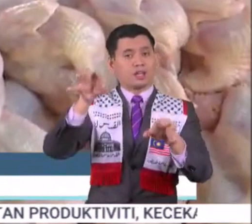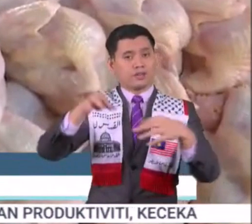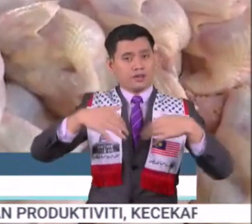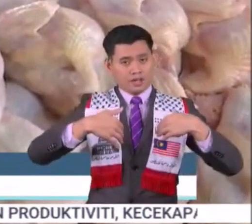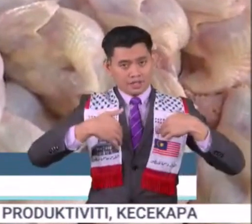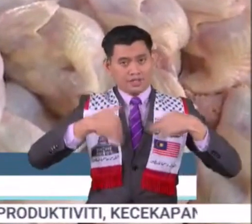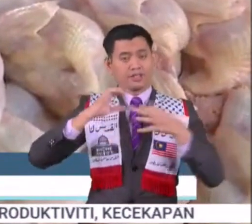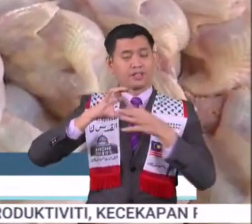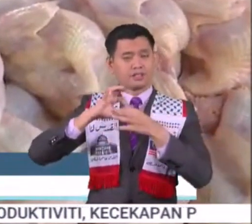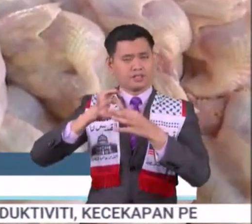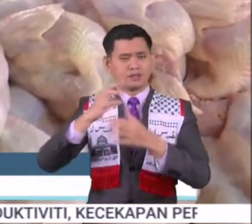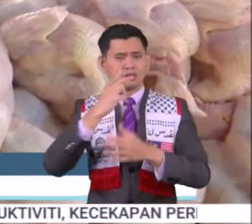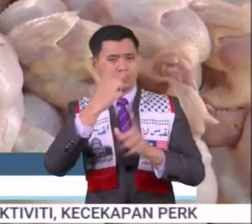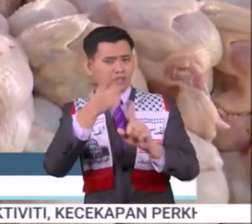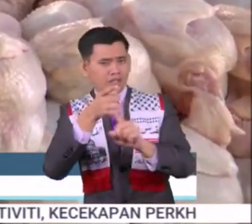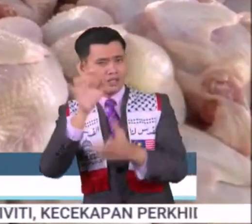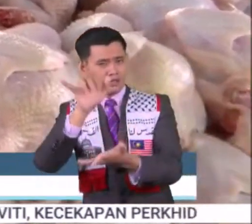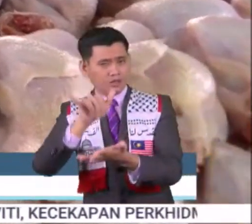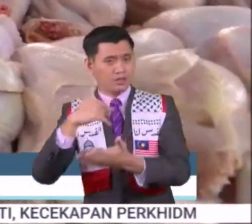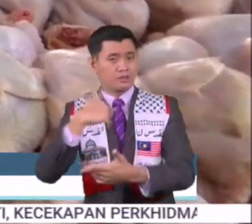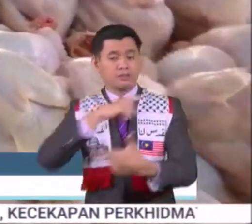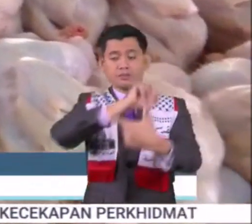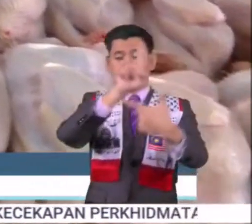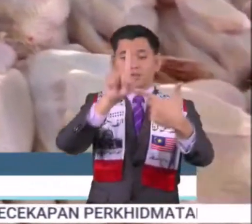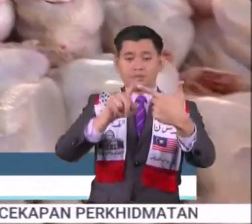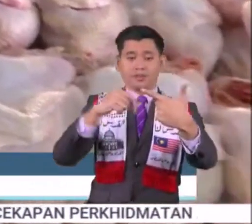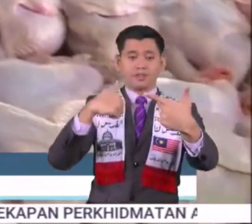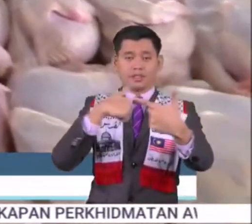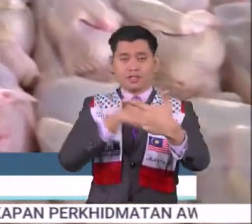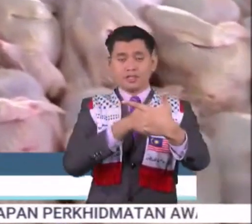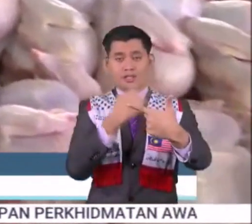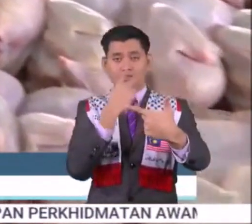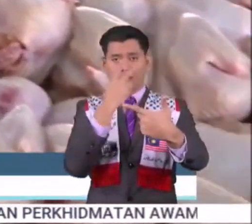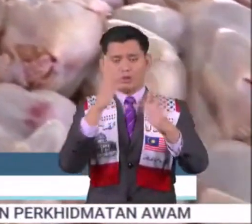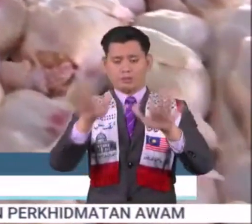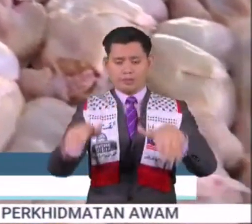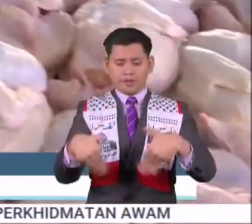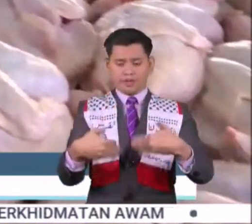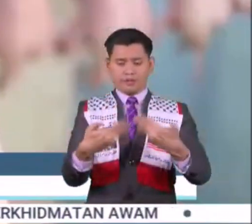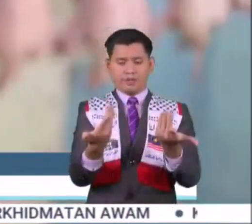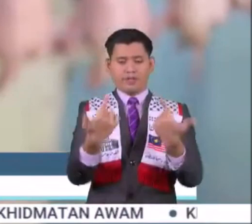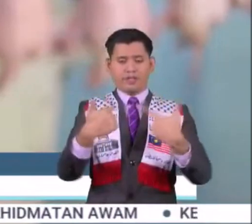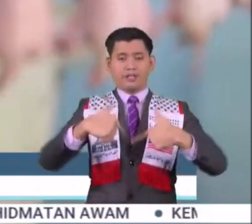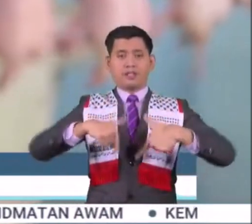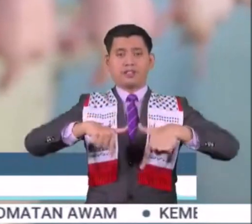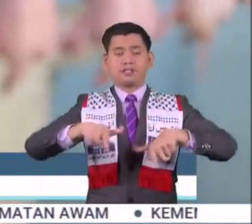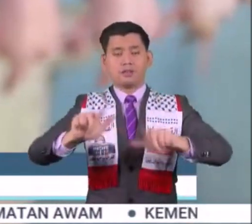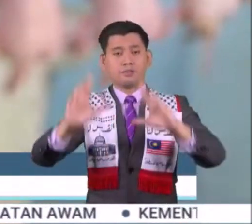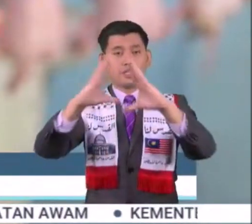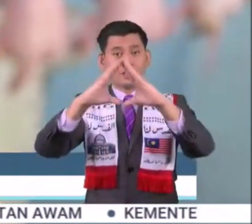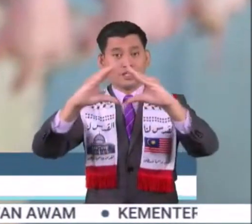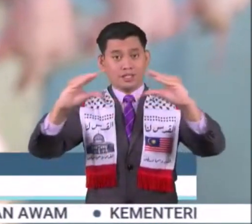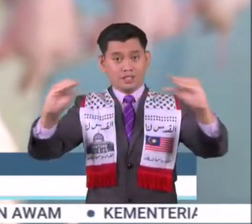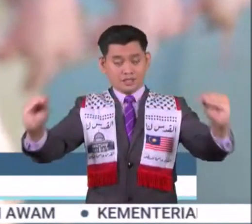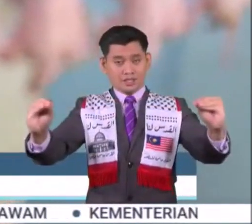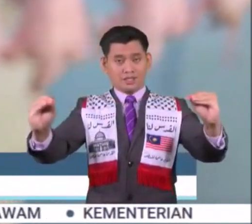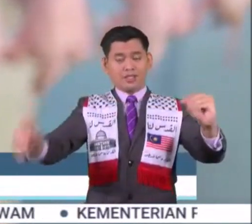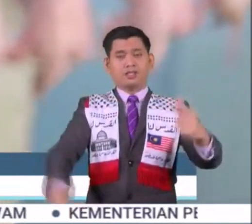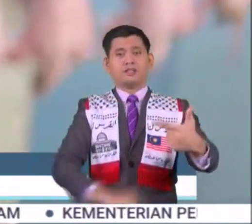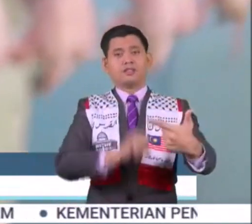pakatan, kita lihat. Yang kedua adalah untuk kita melaksanakan solusi